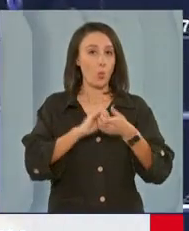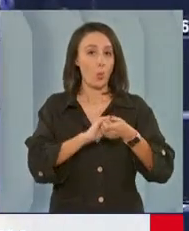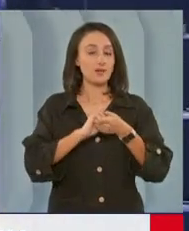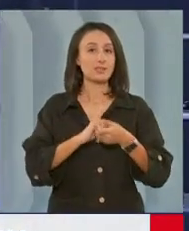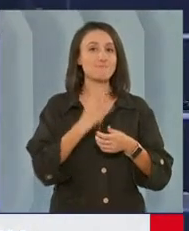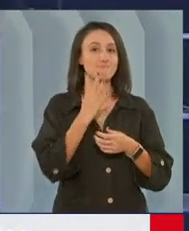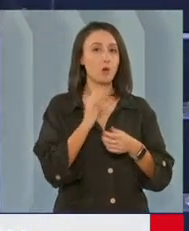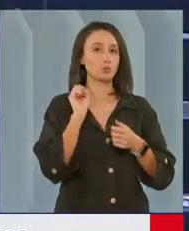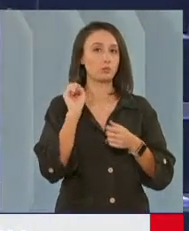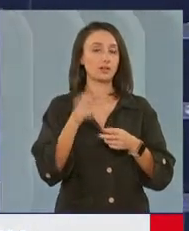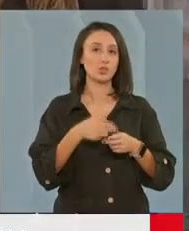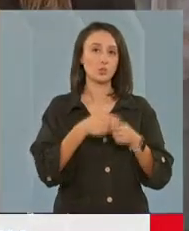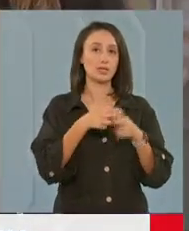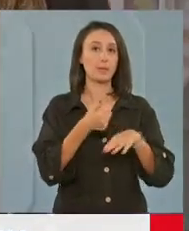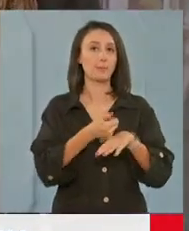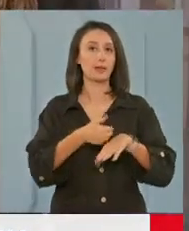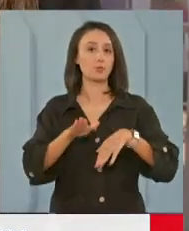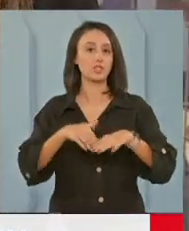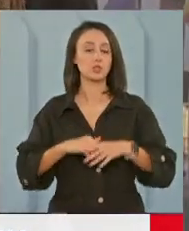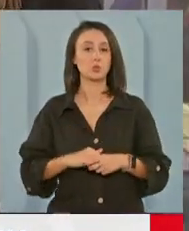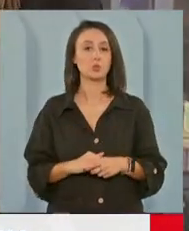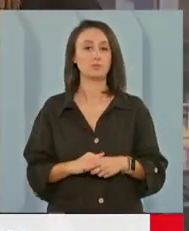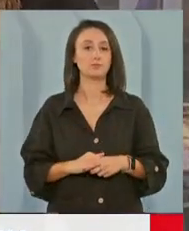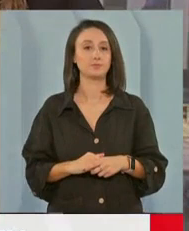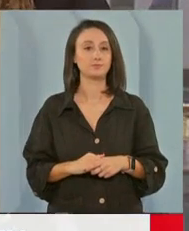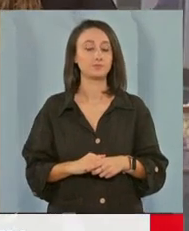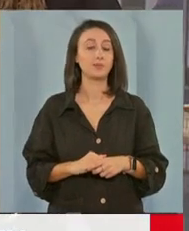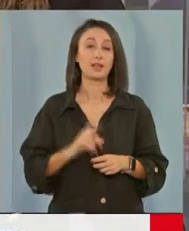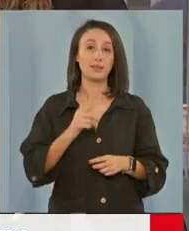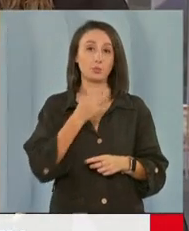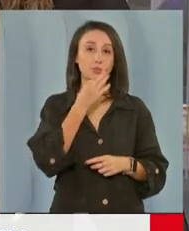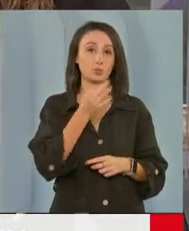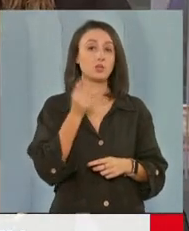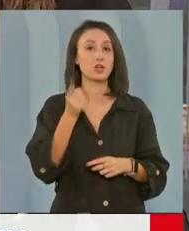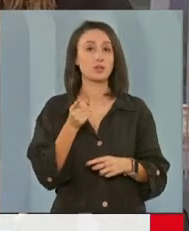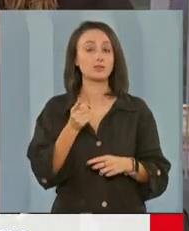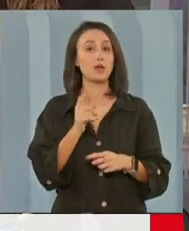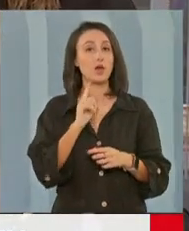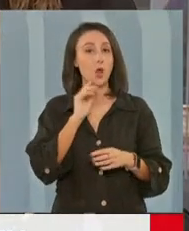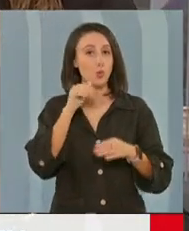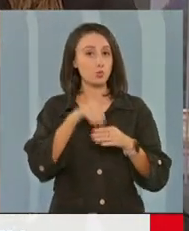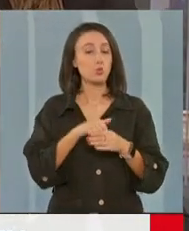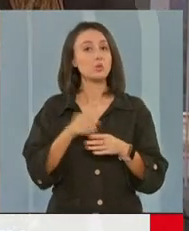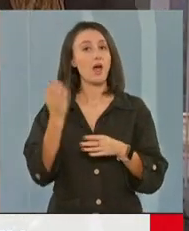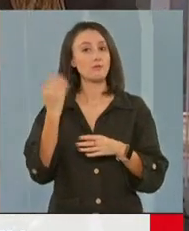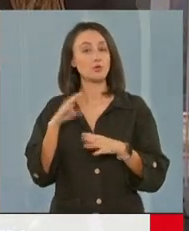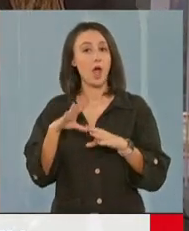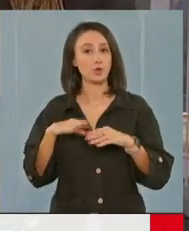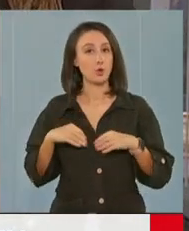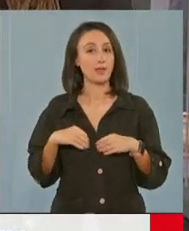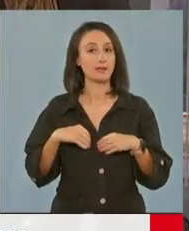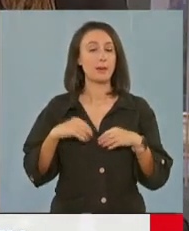de patru partide care îl susțin pe premierul Rutte. Ce trebuie remarcat? Că această rezoluție, care a fost adoptată